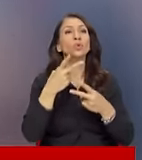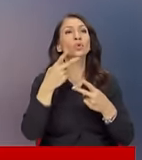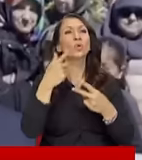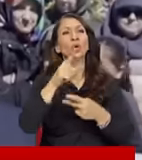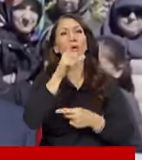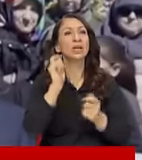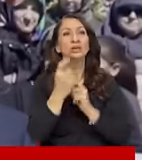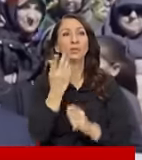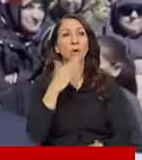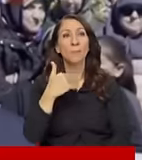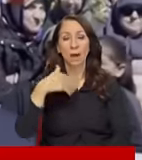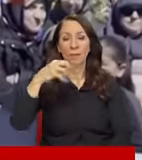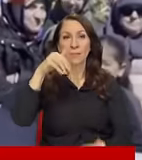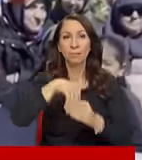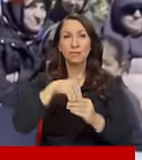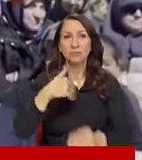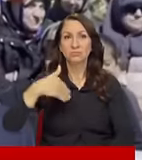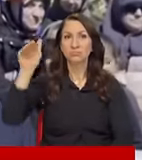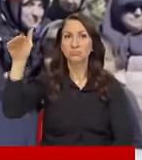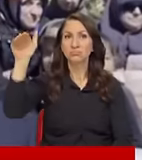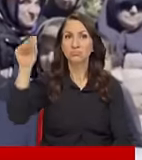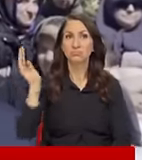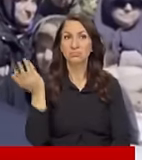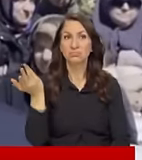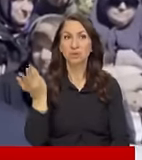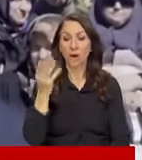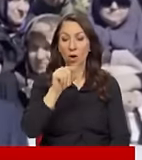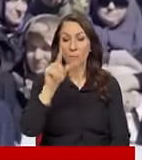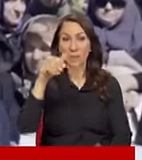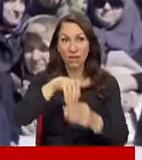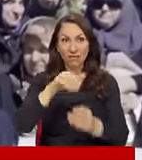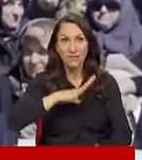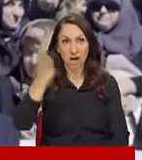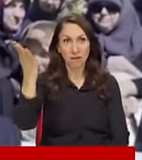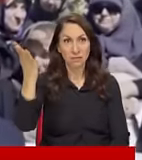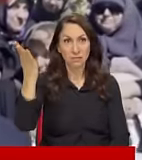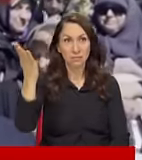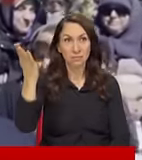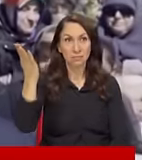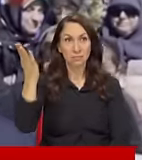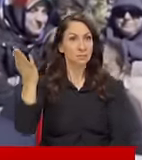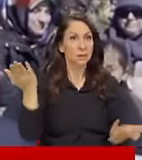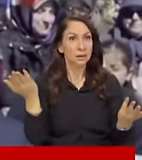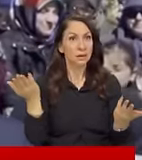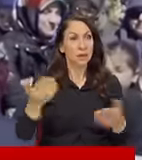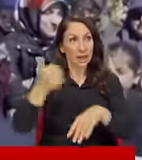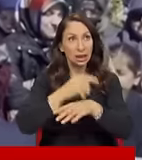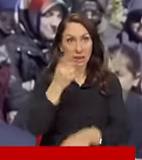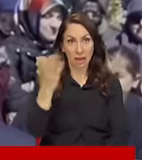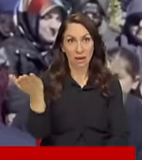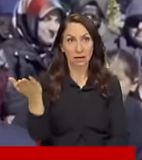şey yok. Ben buradan AK Partili milletvekillerime sesleniyorum. Ya 11 milletvekilisiniz ve